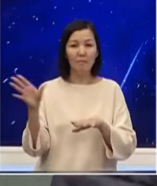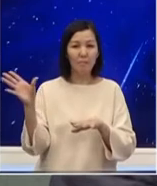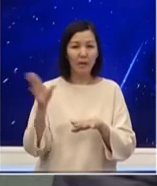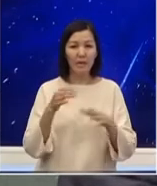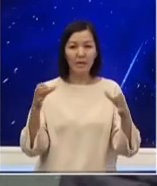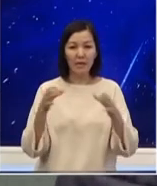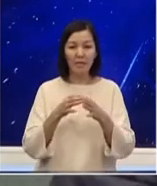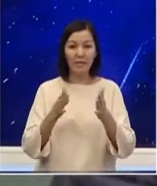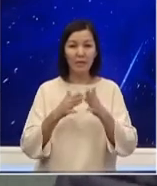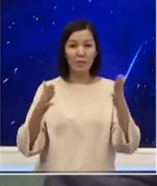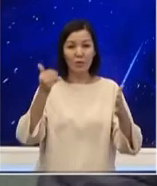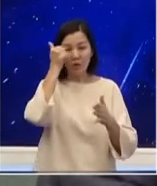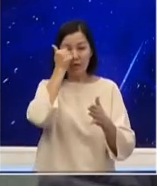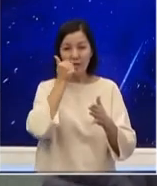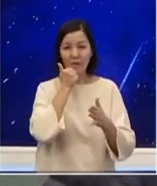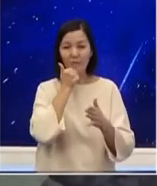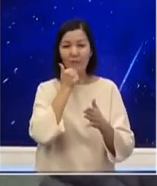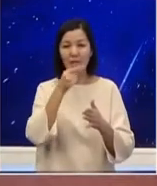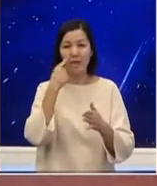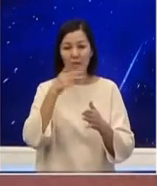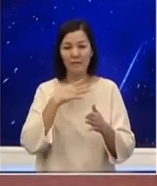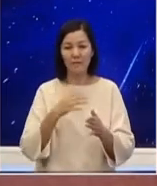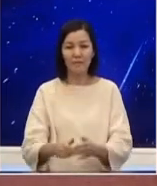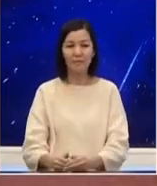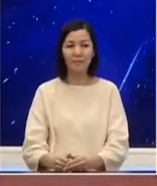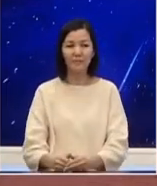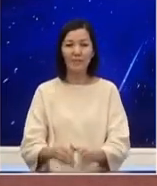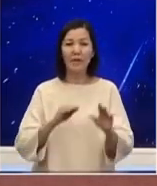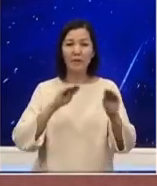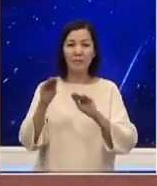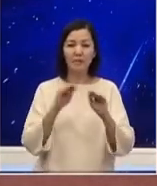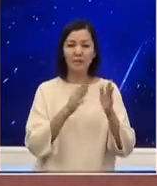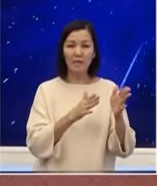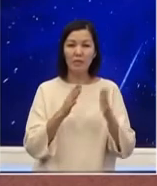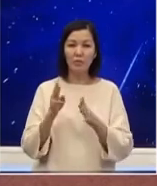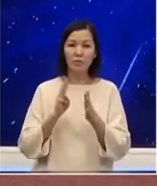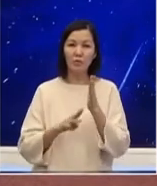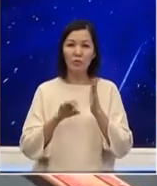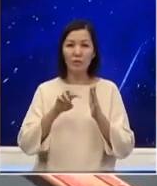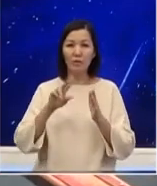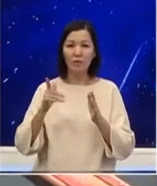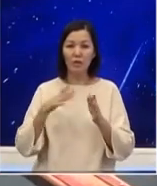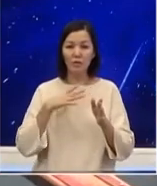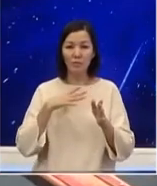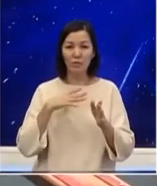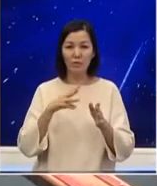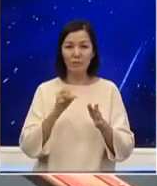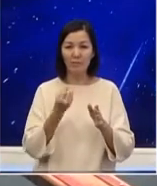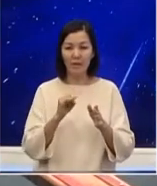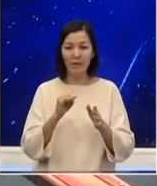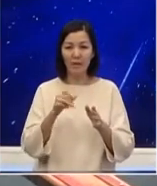үлкен рахметімізді айтып, алғысымызды айтып жатырмыз. Абаттандыру жұмысына 90 миллион ақша бөлінді. Біз май айында